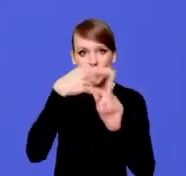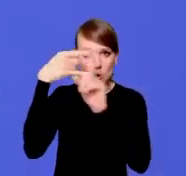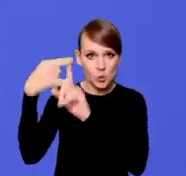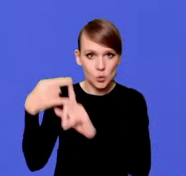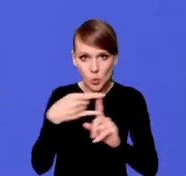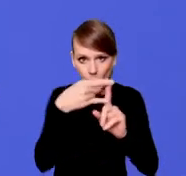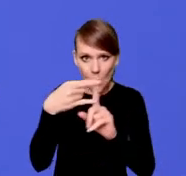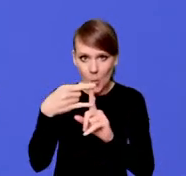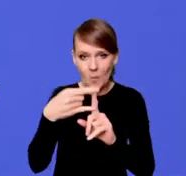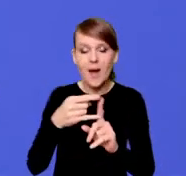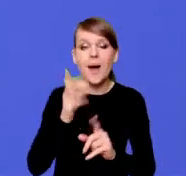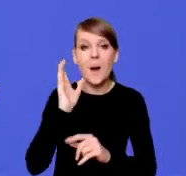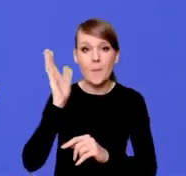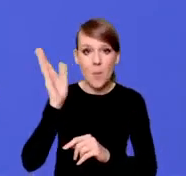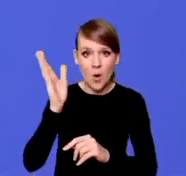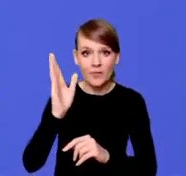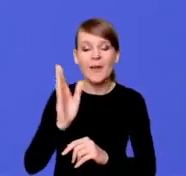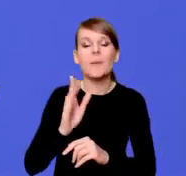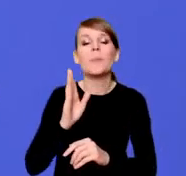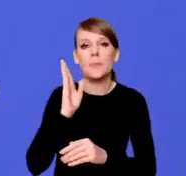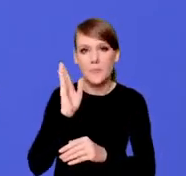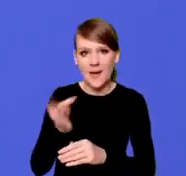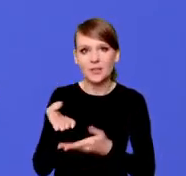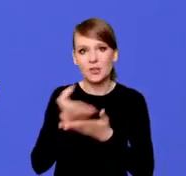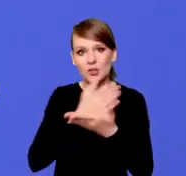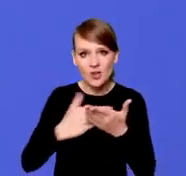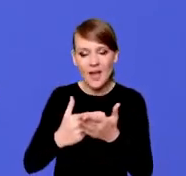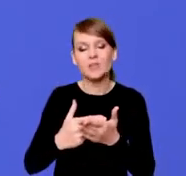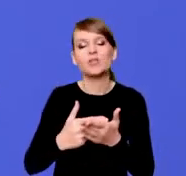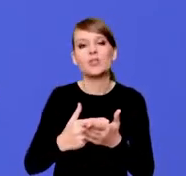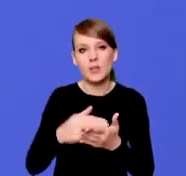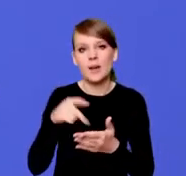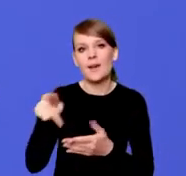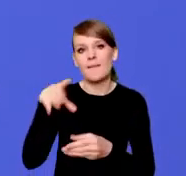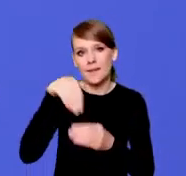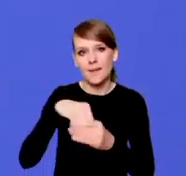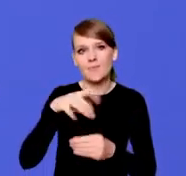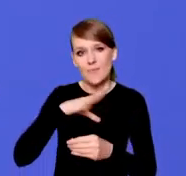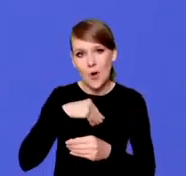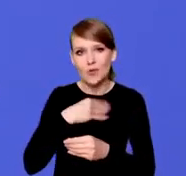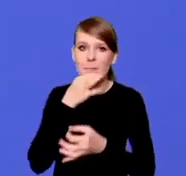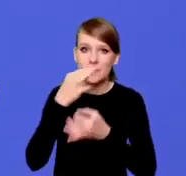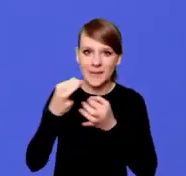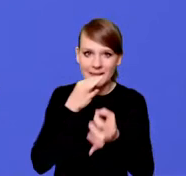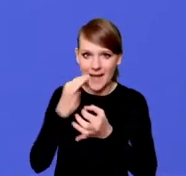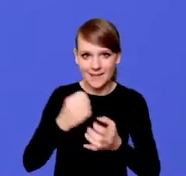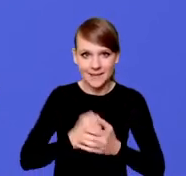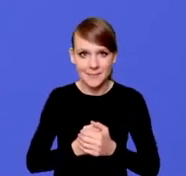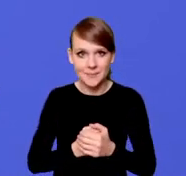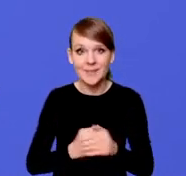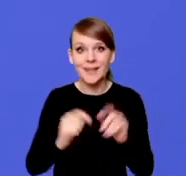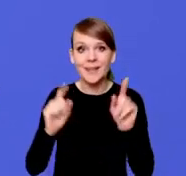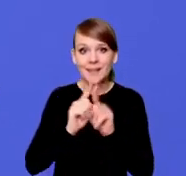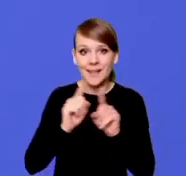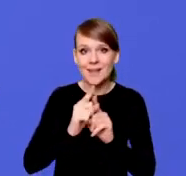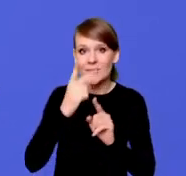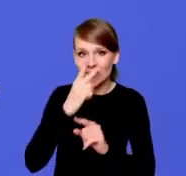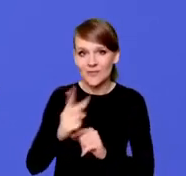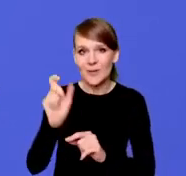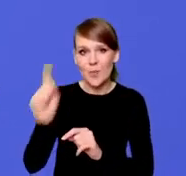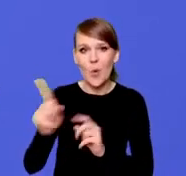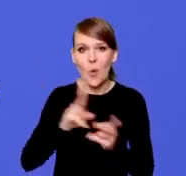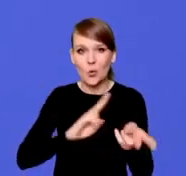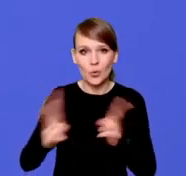trakcie webinarium będą też Państwo mieli możliwość zadawania pytań. Jak Państwo widzicie, jest też z nami pani tłumaczka, która tłumaczy